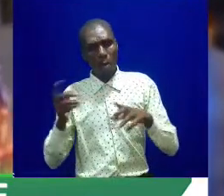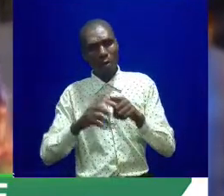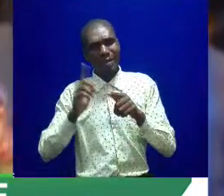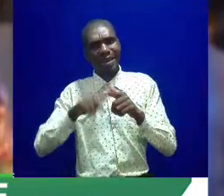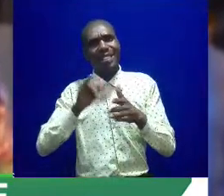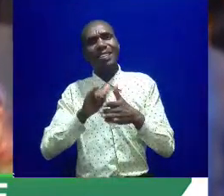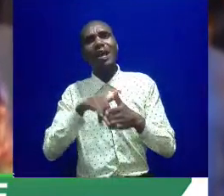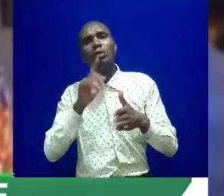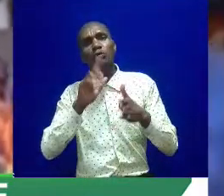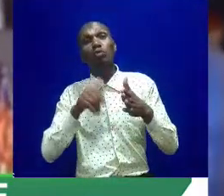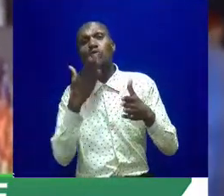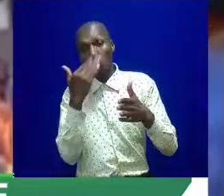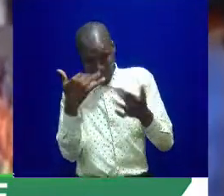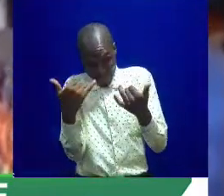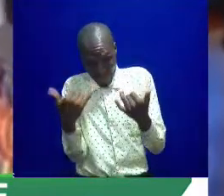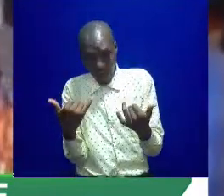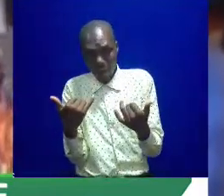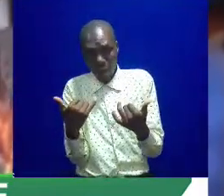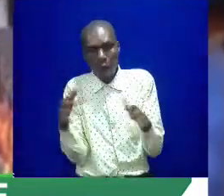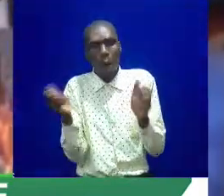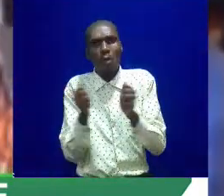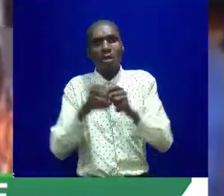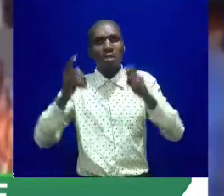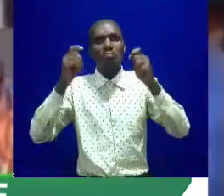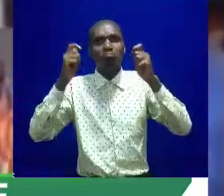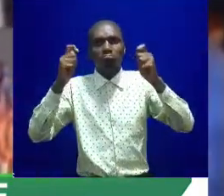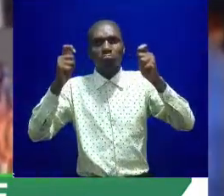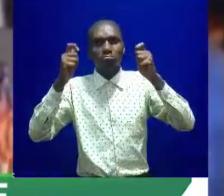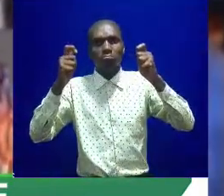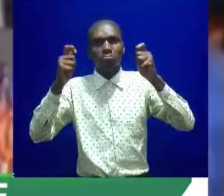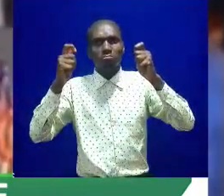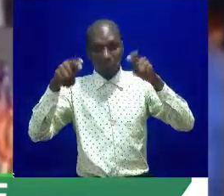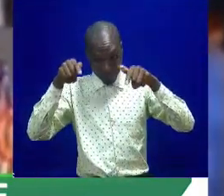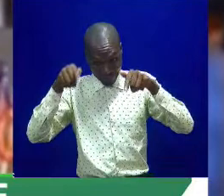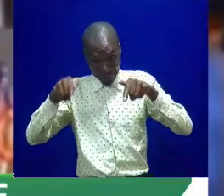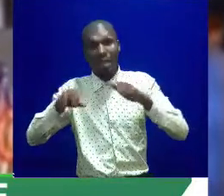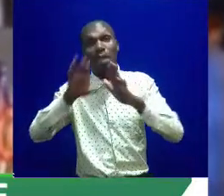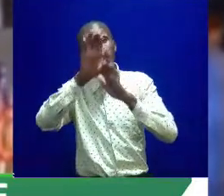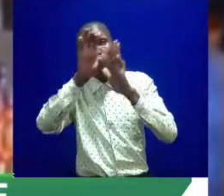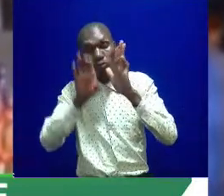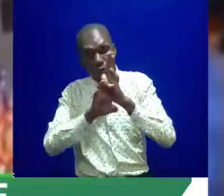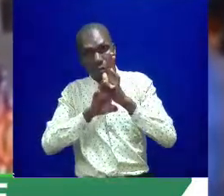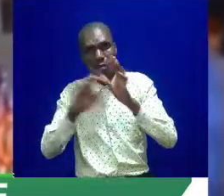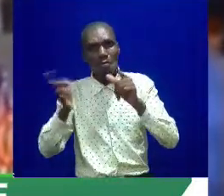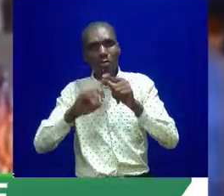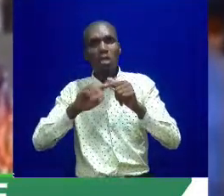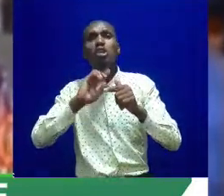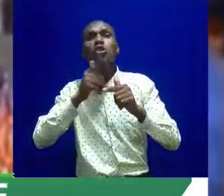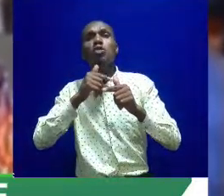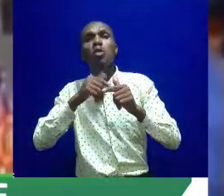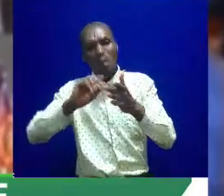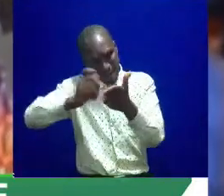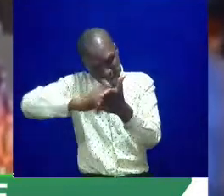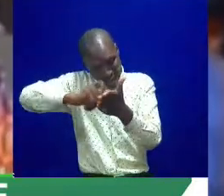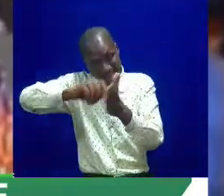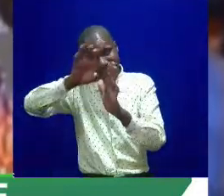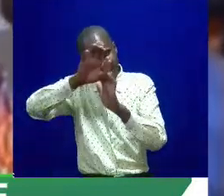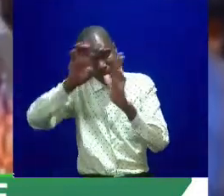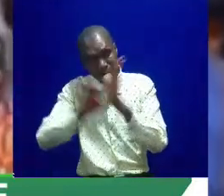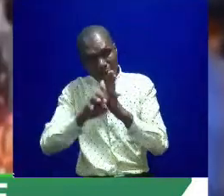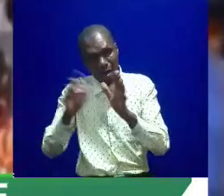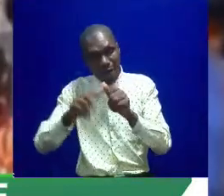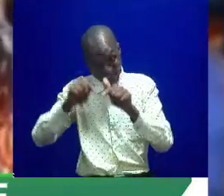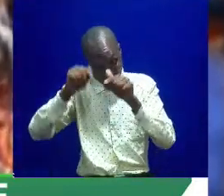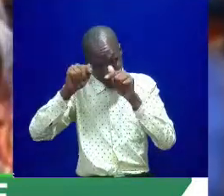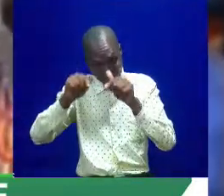ndio tunataka leo. Mambo ya maandamano iko katika katiba. Wale ambao waliandika hiyo katiba hawakuwa